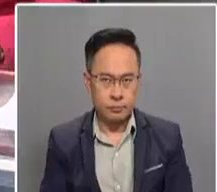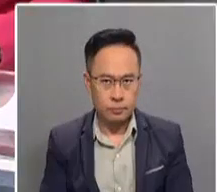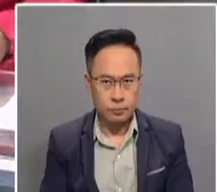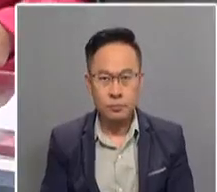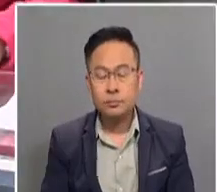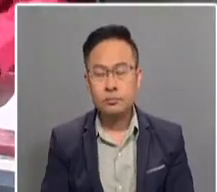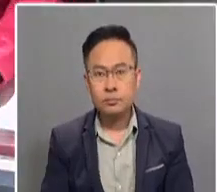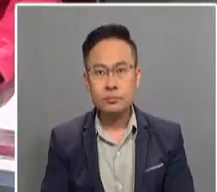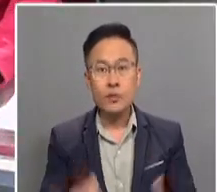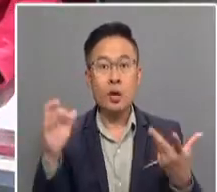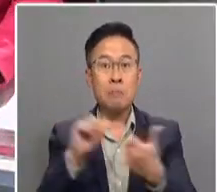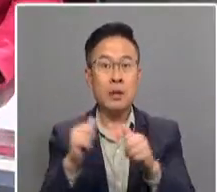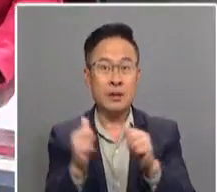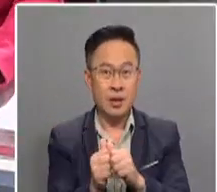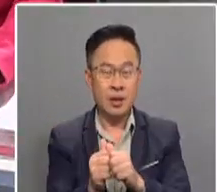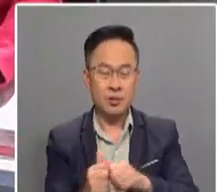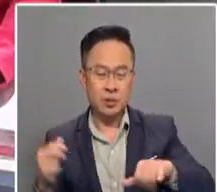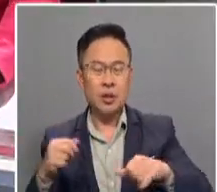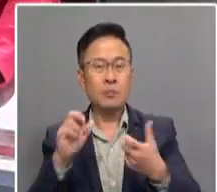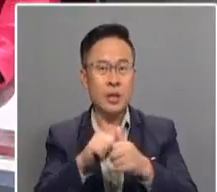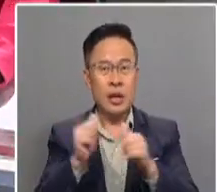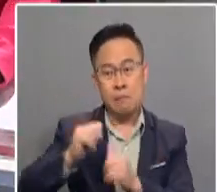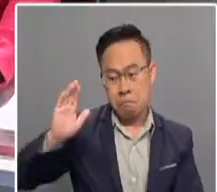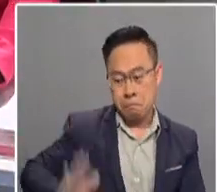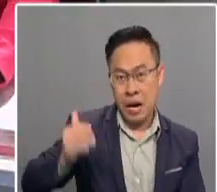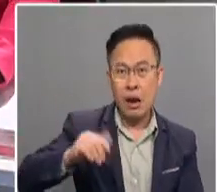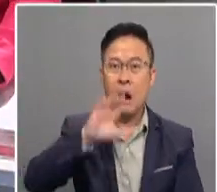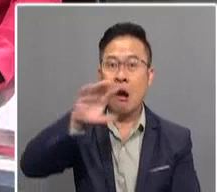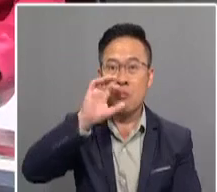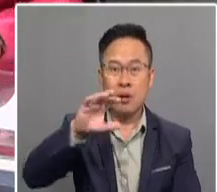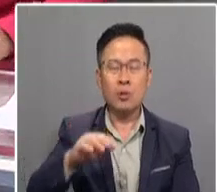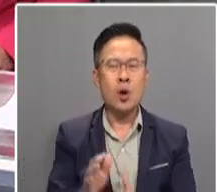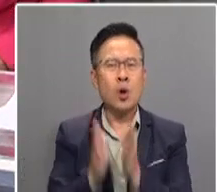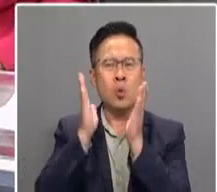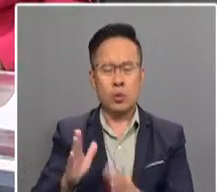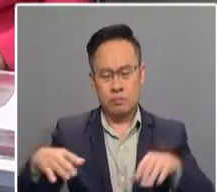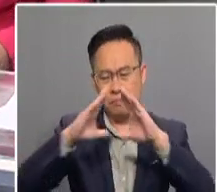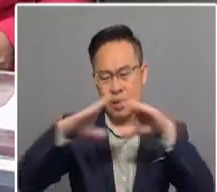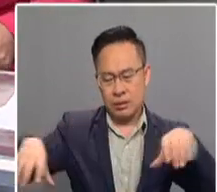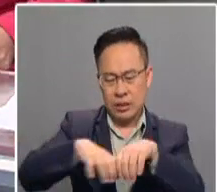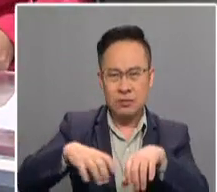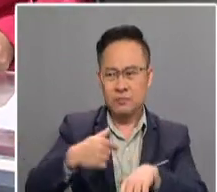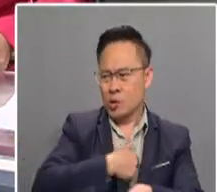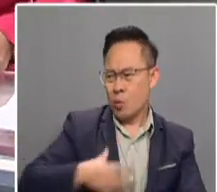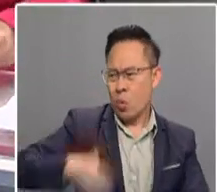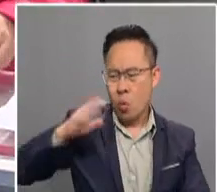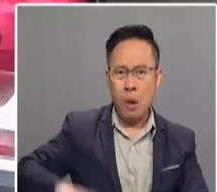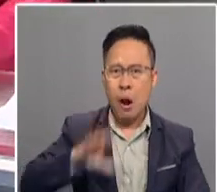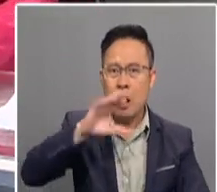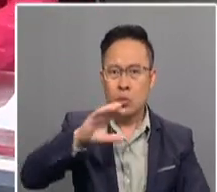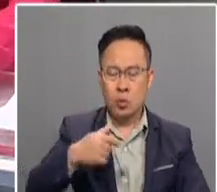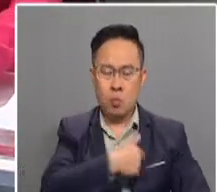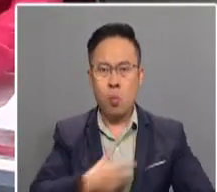ส่วนกรณียิง2ศพนะฮะทะเลาะกันเพราะว่าหมานะคุณผู้ชมคะวันนี้มีความคืบหน้าเพราะว่าทางตำรวจเนี่ยตั้งข้อหาหนัก